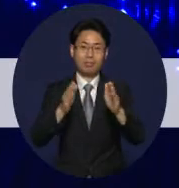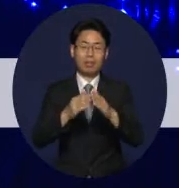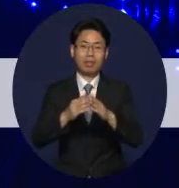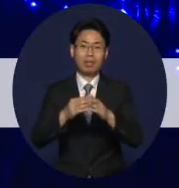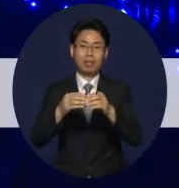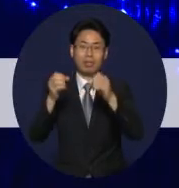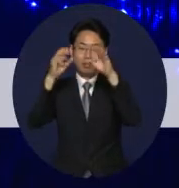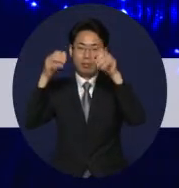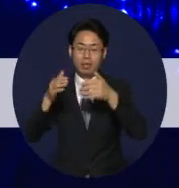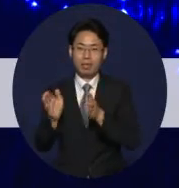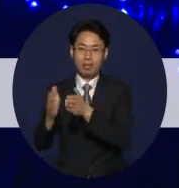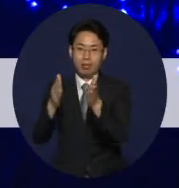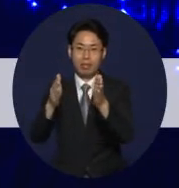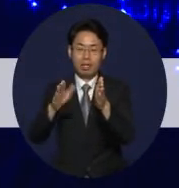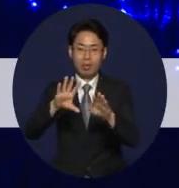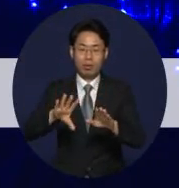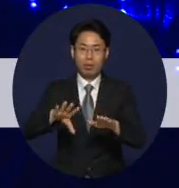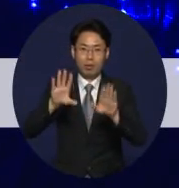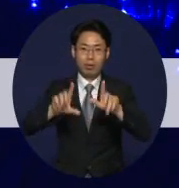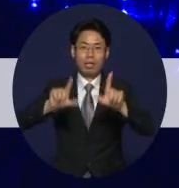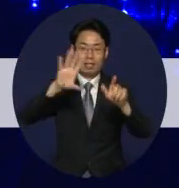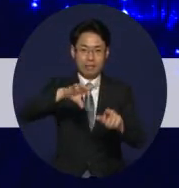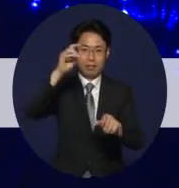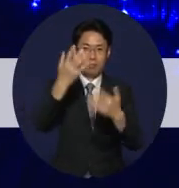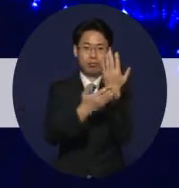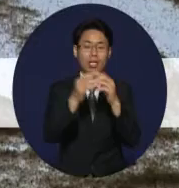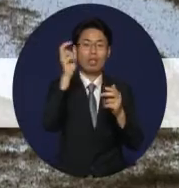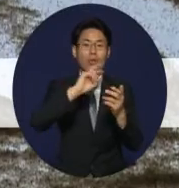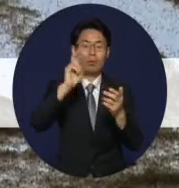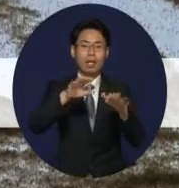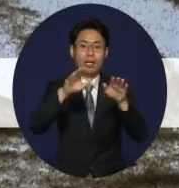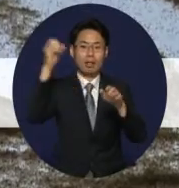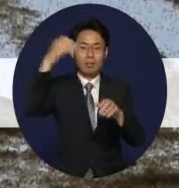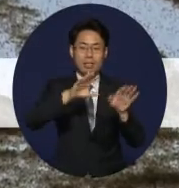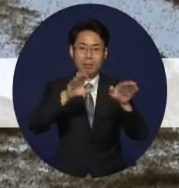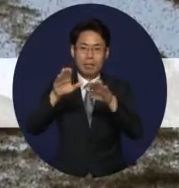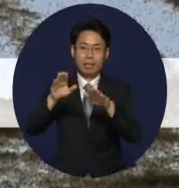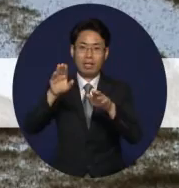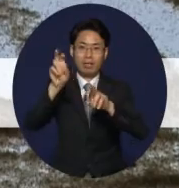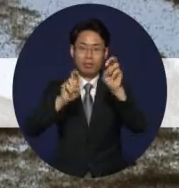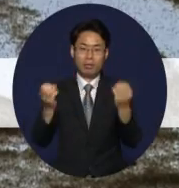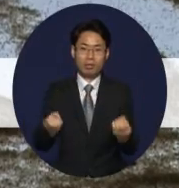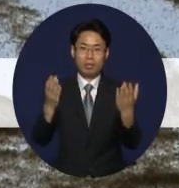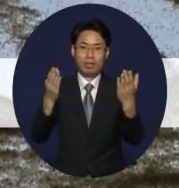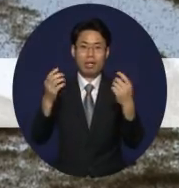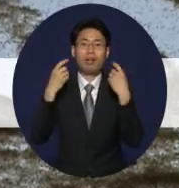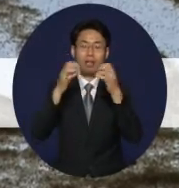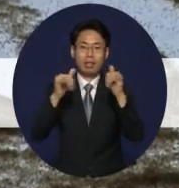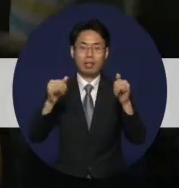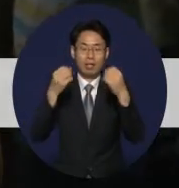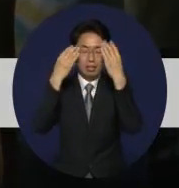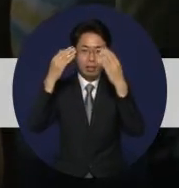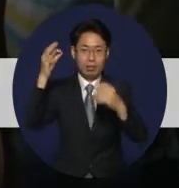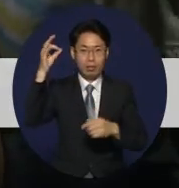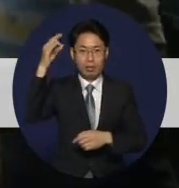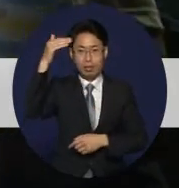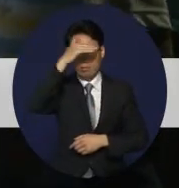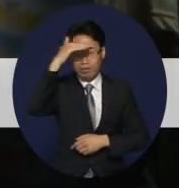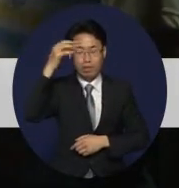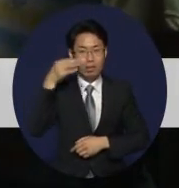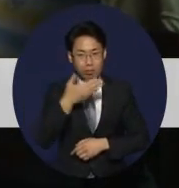라이트 터널과 올해 처음으로 선보이는 불의 노래, 빛의 바다, 불빛쇼가 마련돼 관광객들에게 새로운